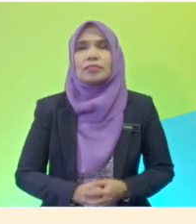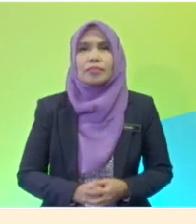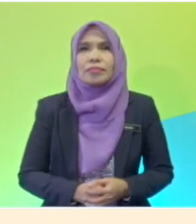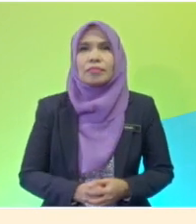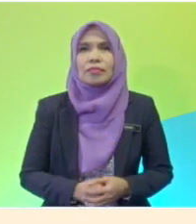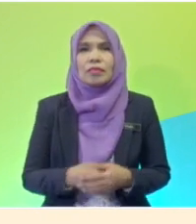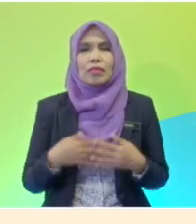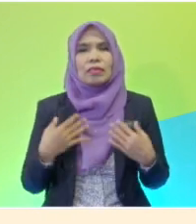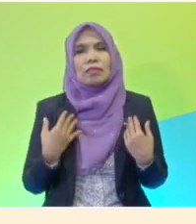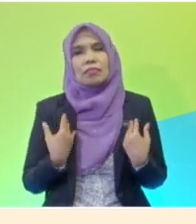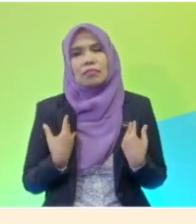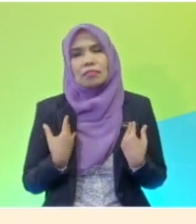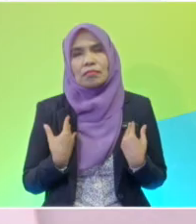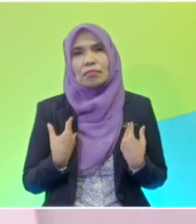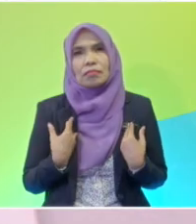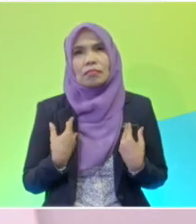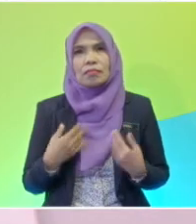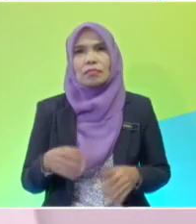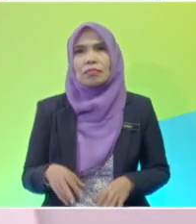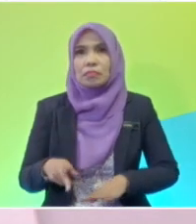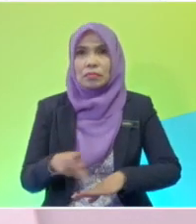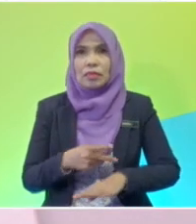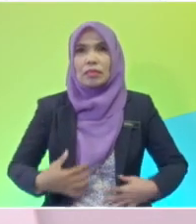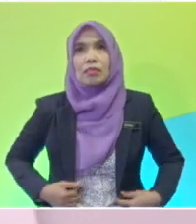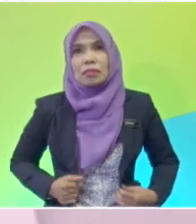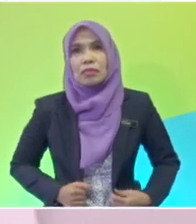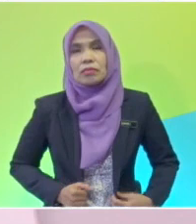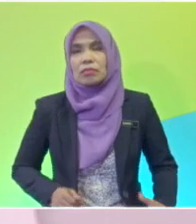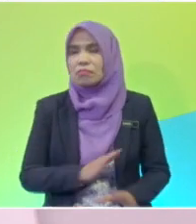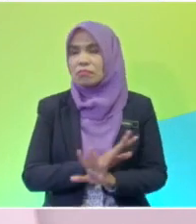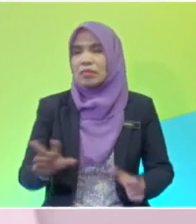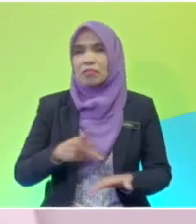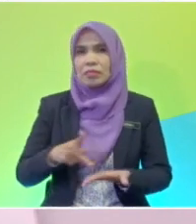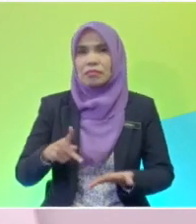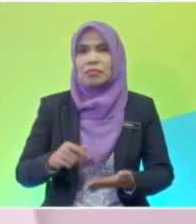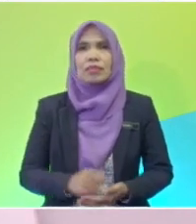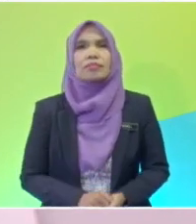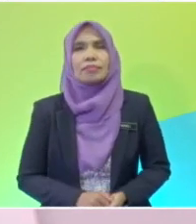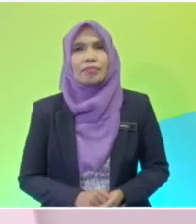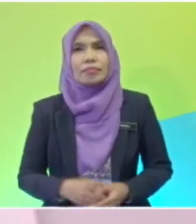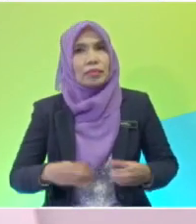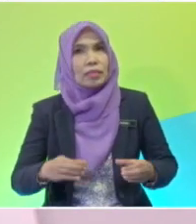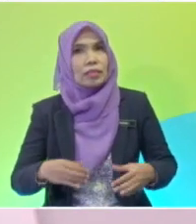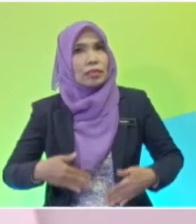juga pakai bajunya tak kemas kan dan seterusnya kesan kepada cara hidup inilah